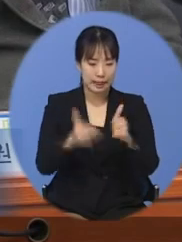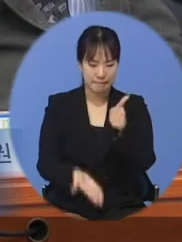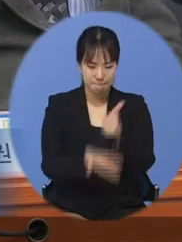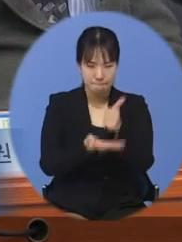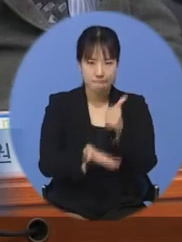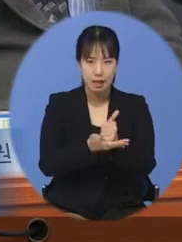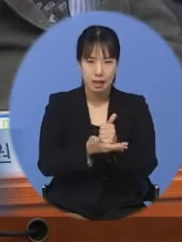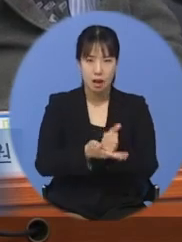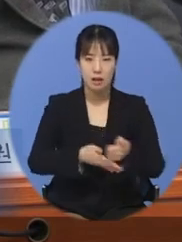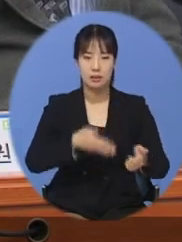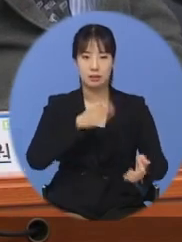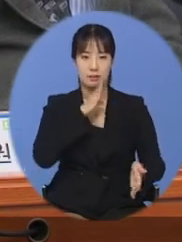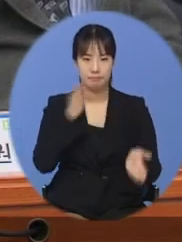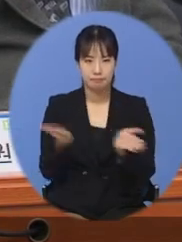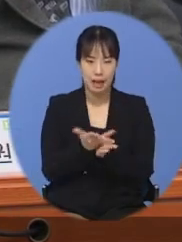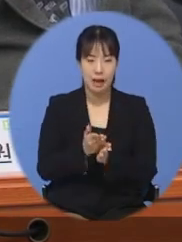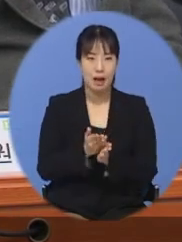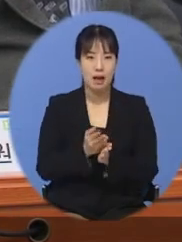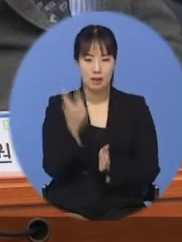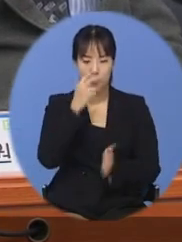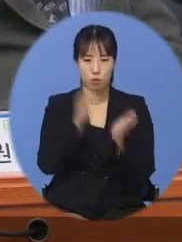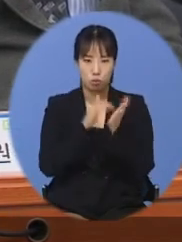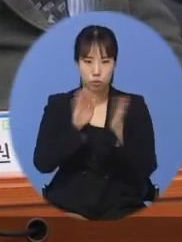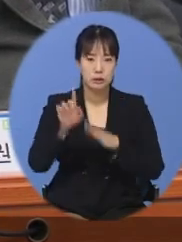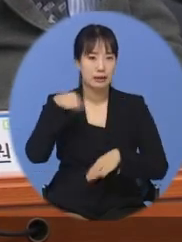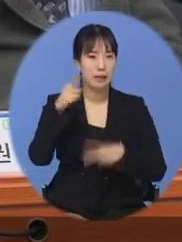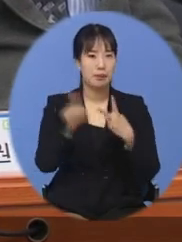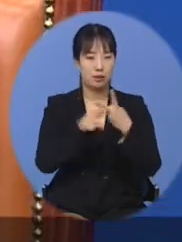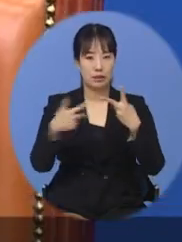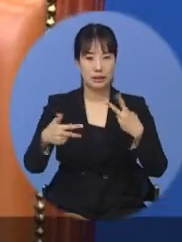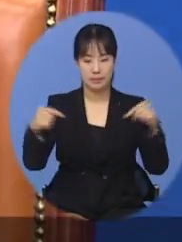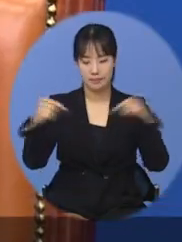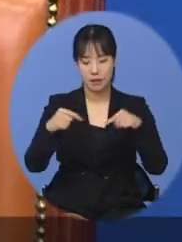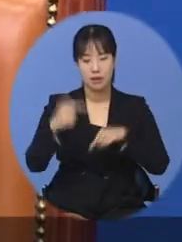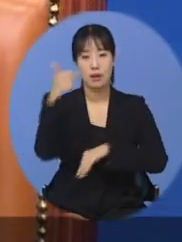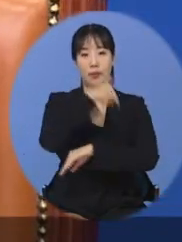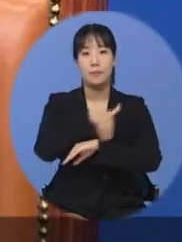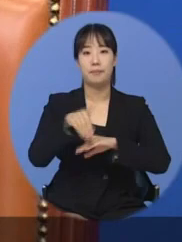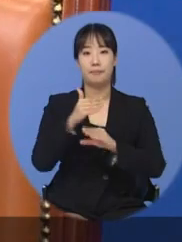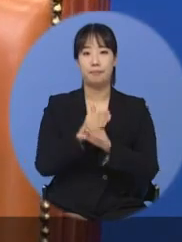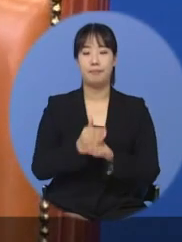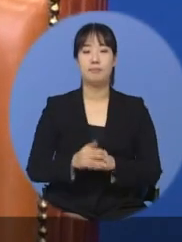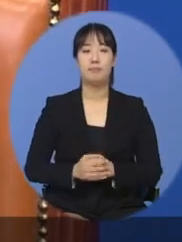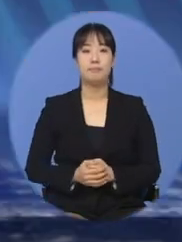조사를 거쳐서 다음 달 7일부터 면접 심사에 들어갈 예정입니다.